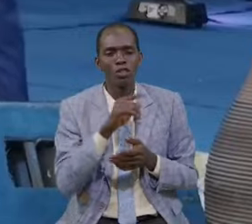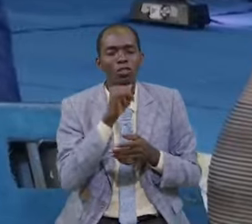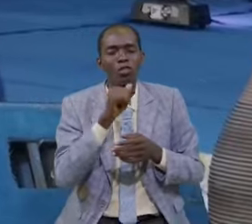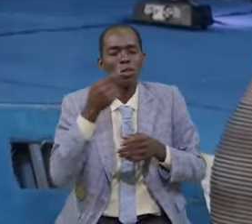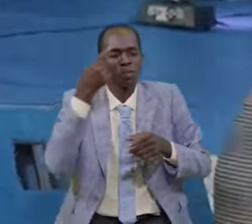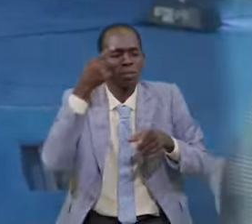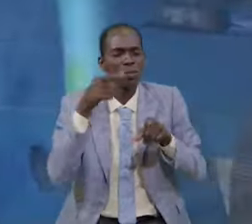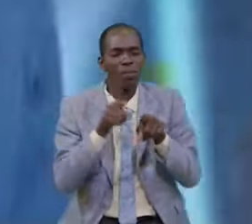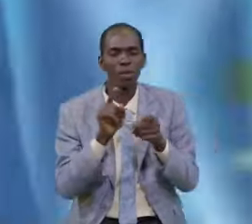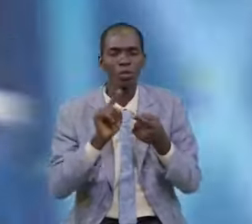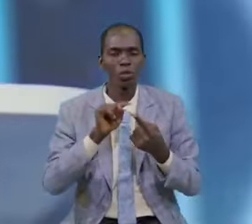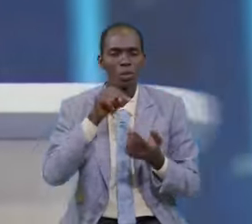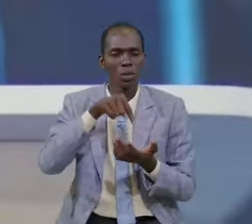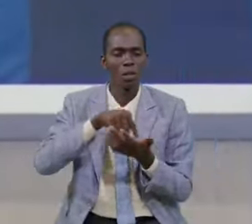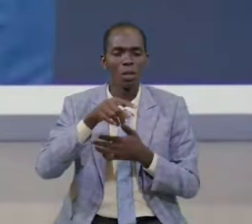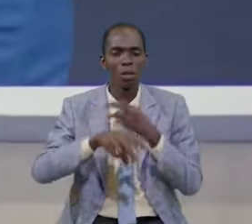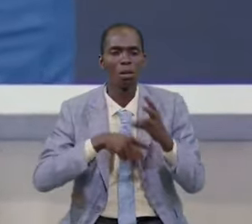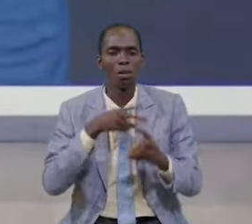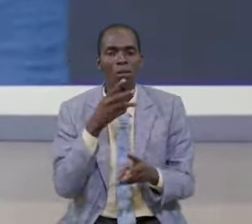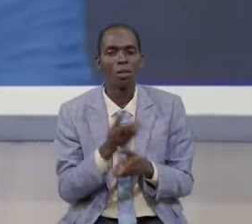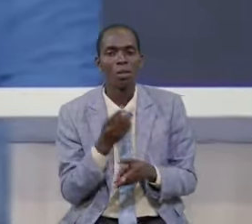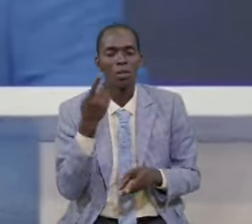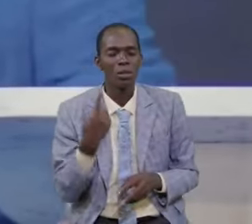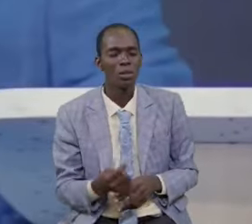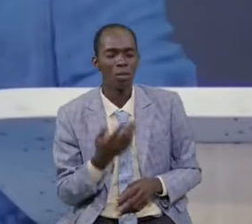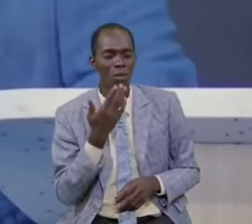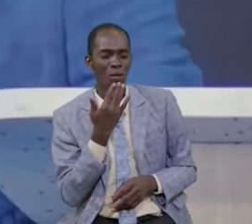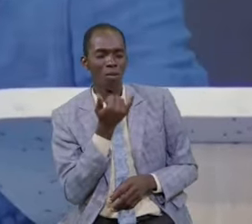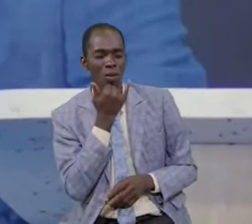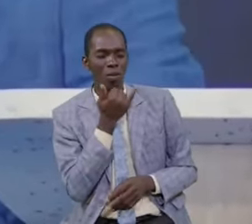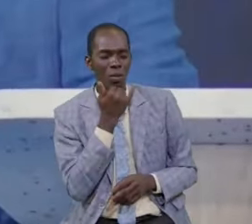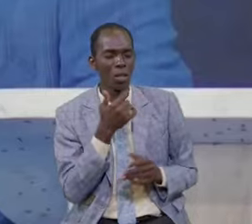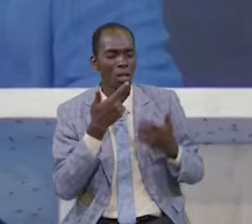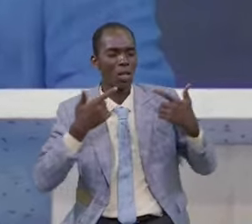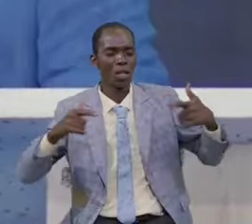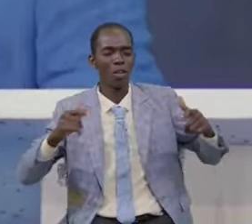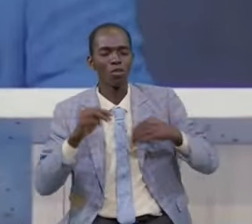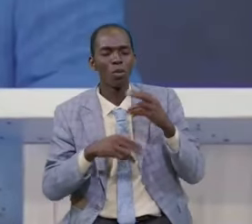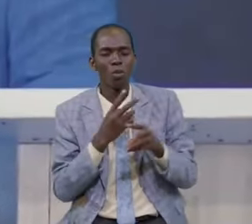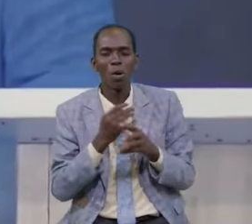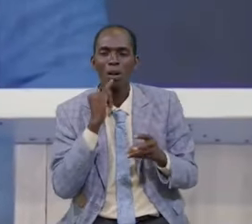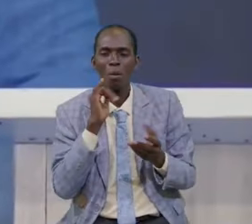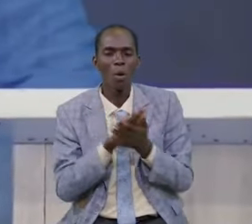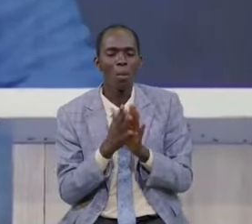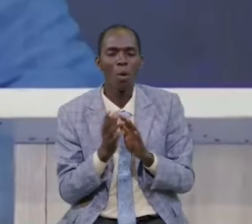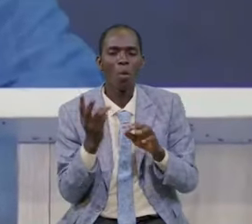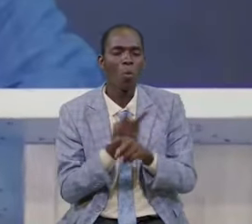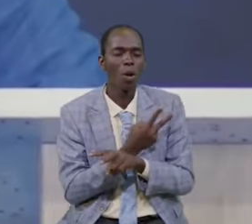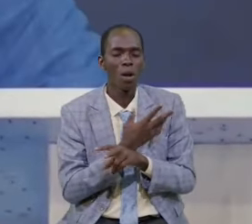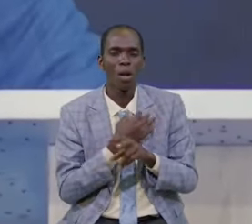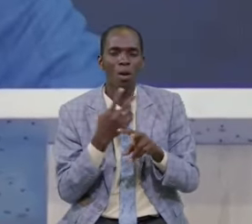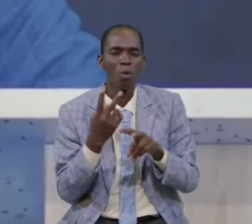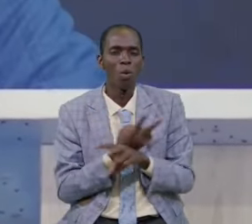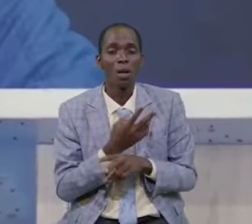présent. Le langage pourri du monde s'empire de plus en plus.